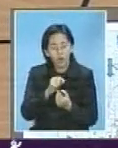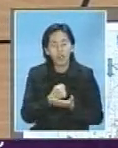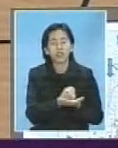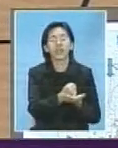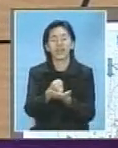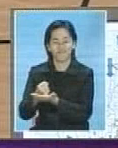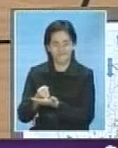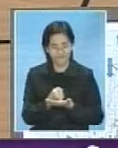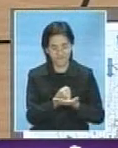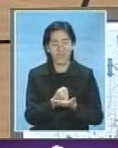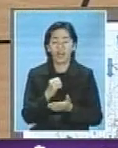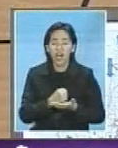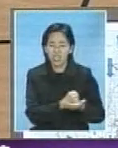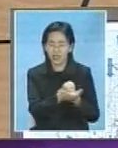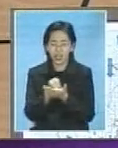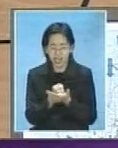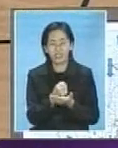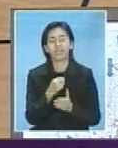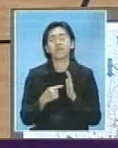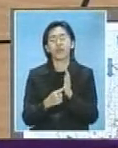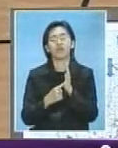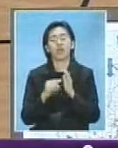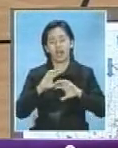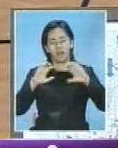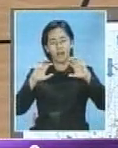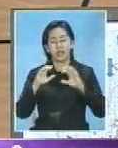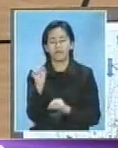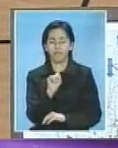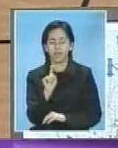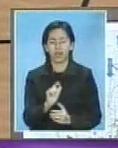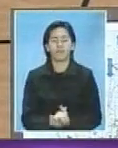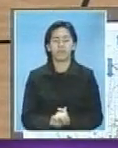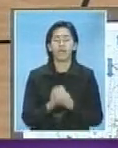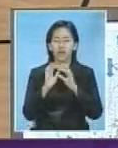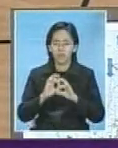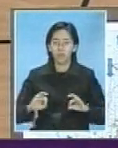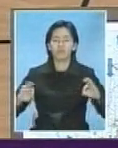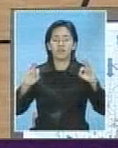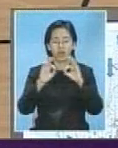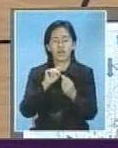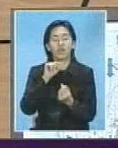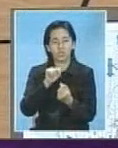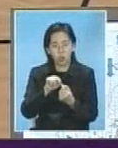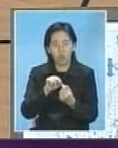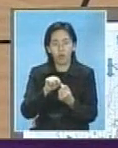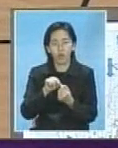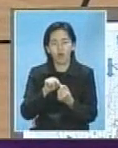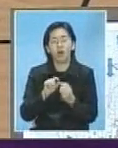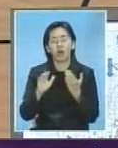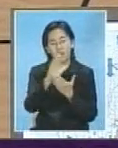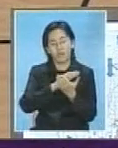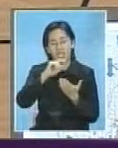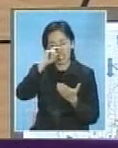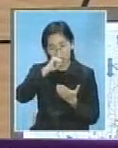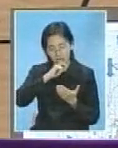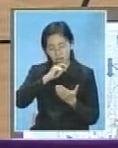อบกู้ความน่าเชื่อถือของรัฐบาลเพราะมีส่วนสำคัญและเกี่ยวเนื่องโดยตรงครับกับความน่าเชื่อถือของประเ